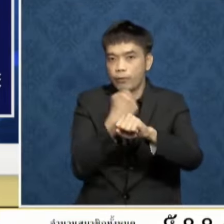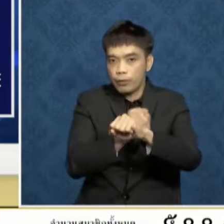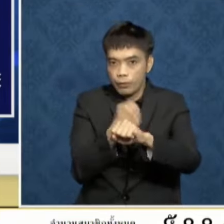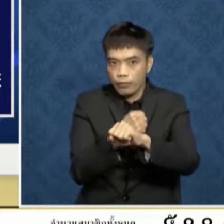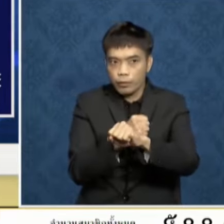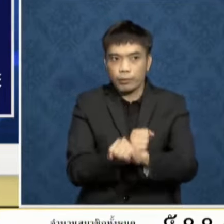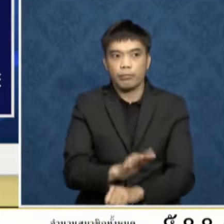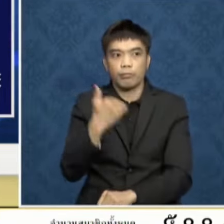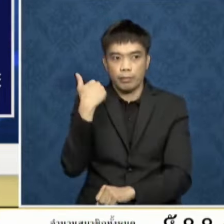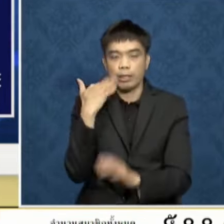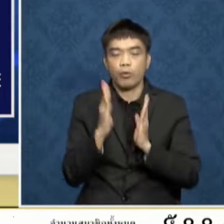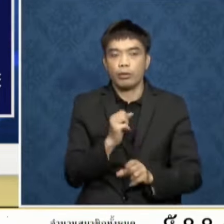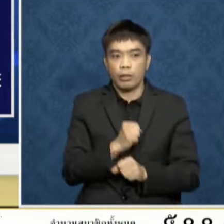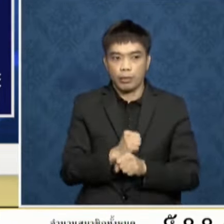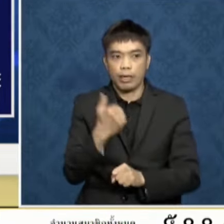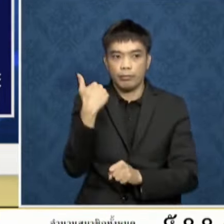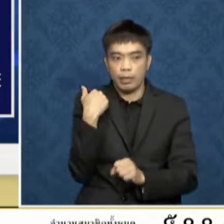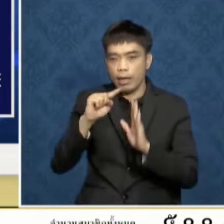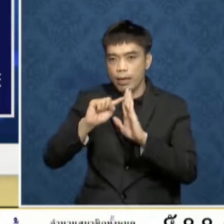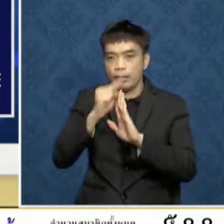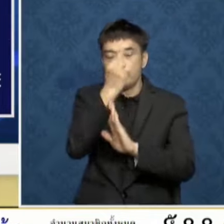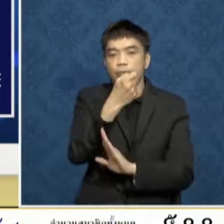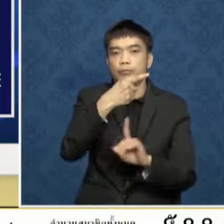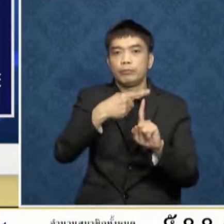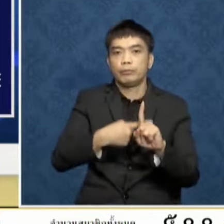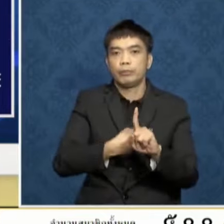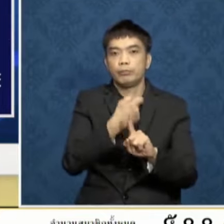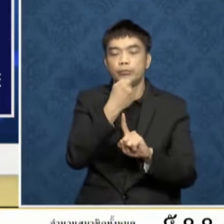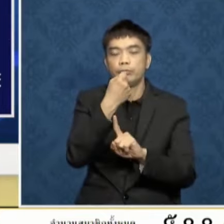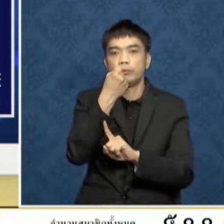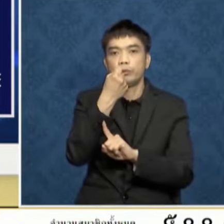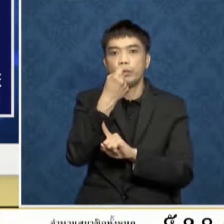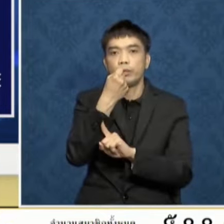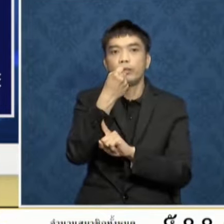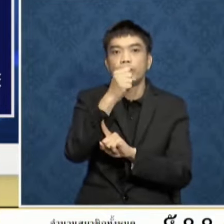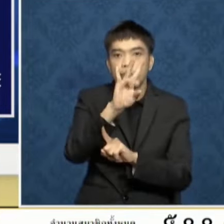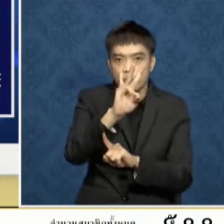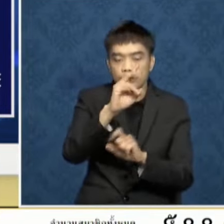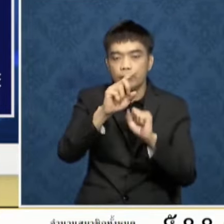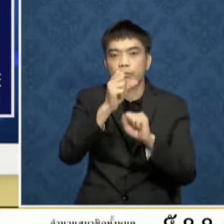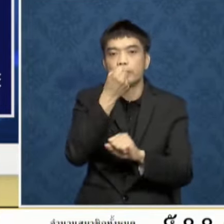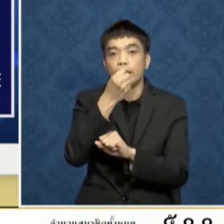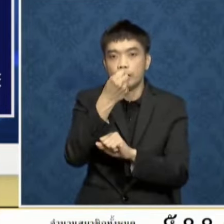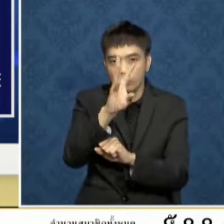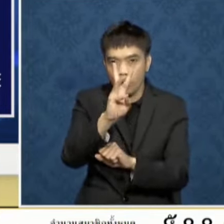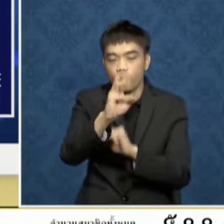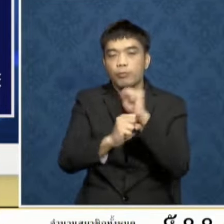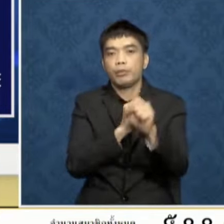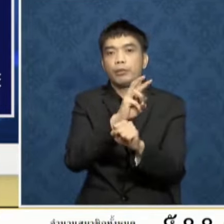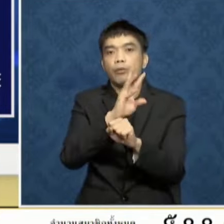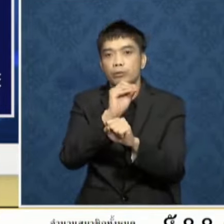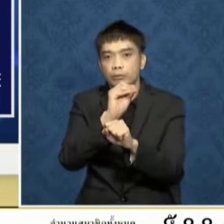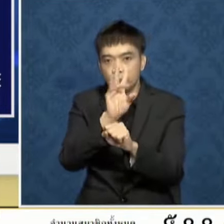ใน 1ปีเริ่มลงทะเบียน 11มิถุนายน2567ผ่านสำนักงานรัฐบาลดิจิตอล